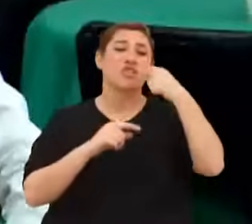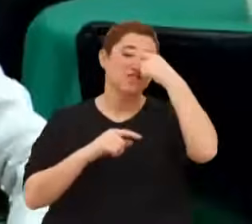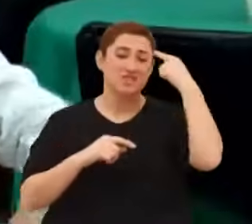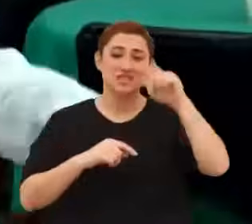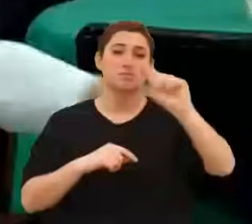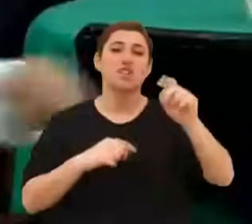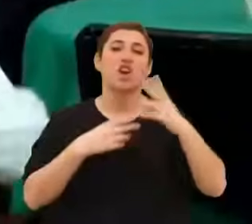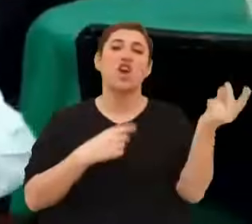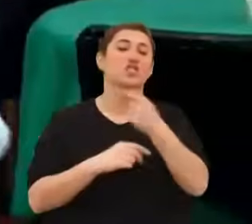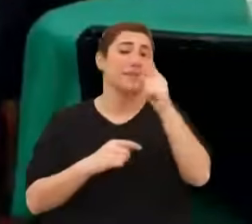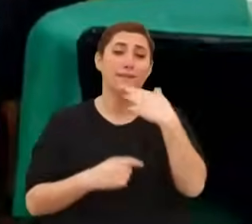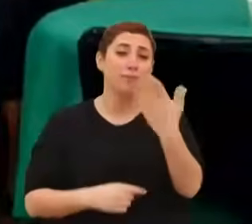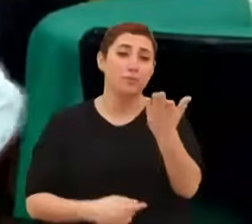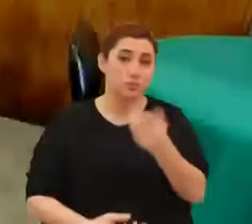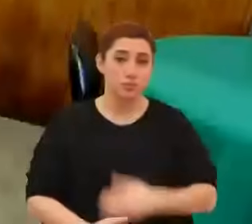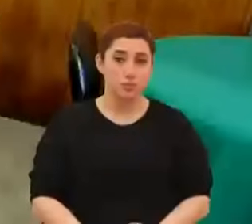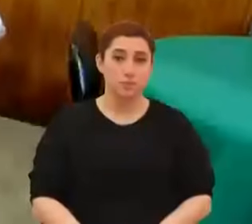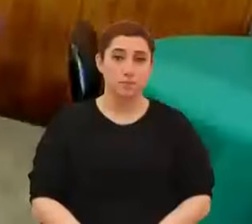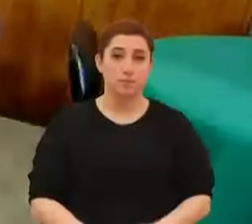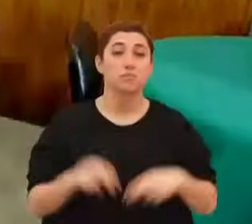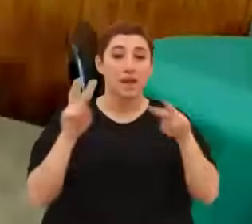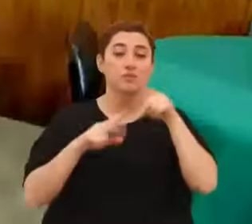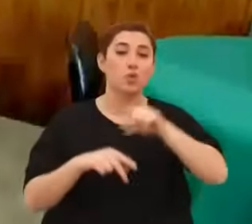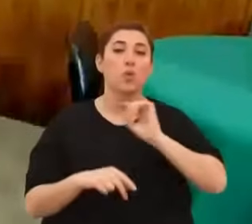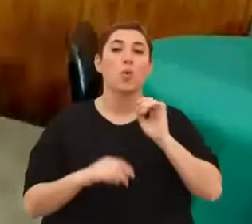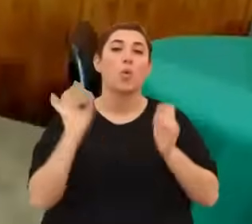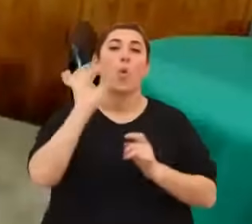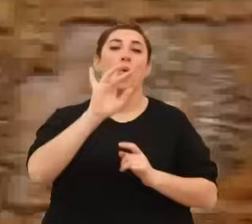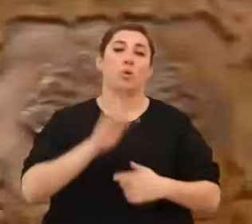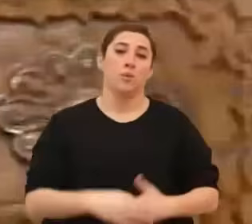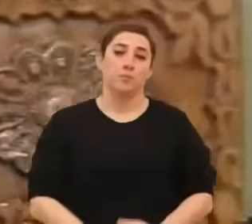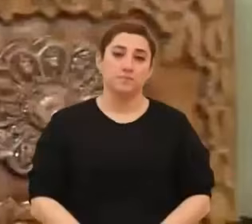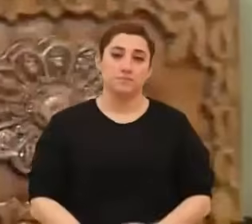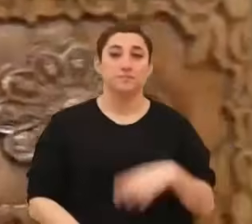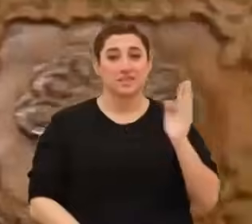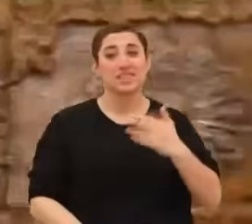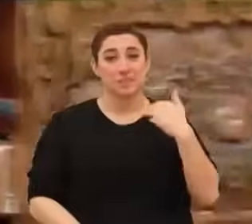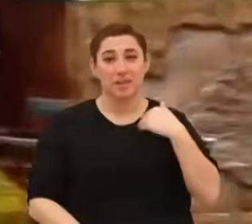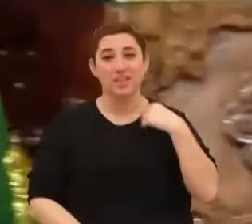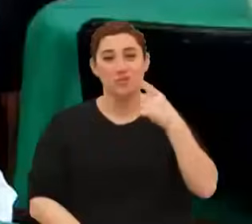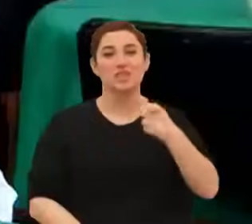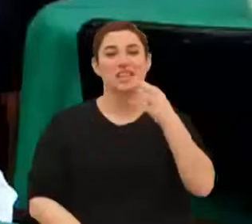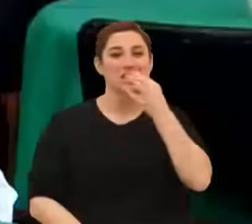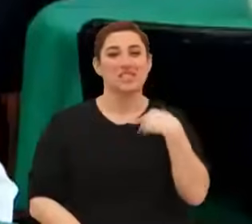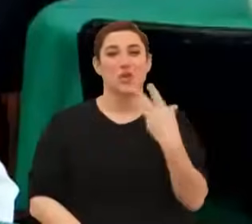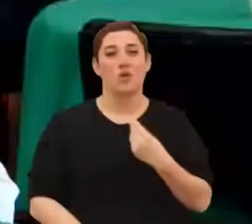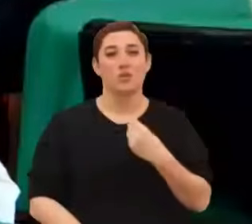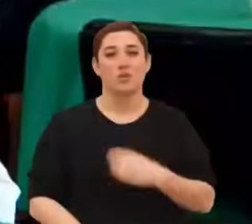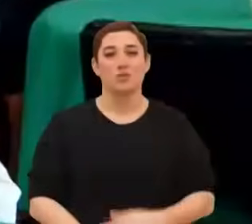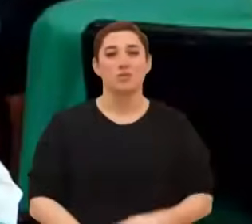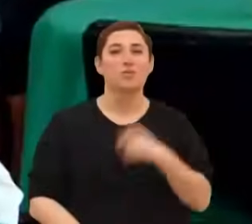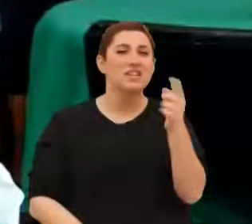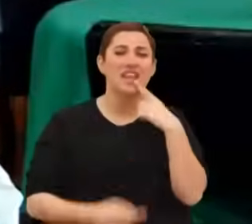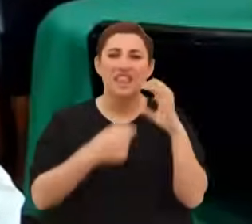kaçırdı be. Sen ne diyorsun? Mesut ona gol. Keşke ben de vurursam, bir izin yapardım. Evet, evet